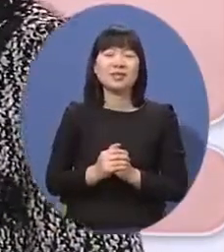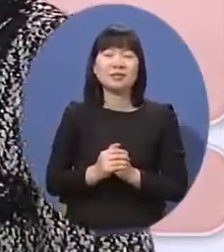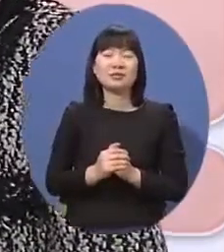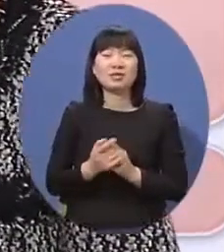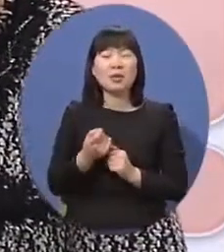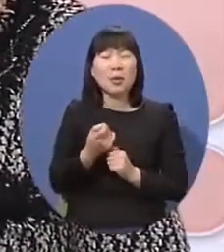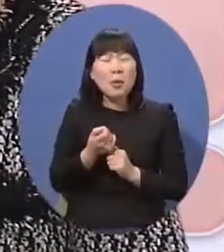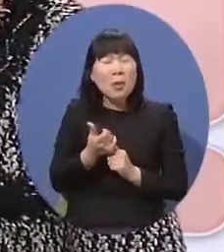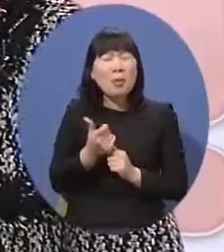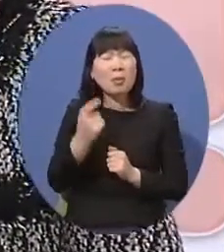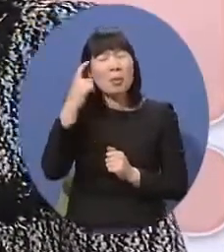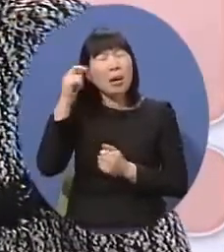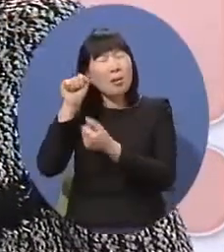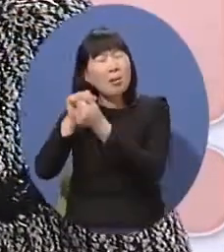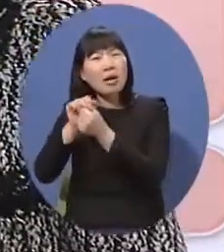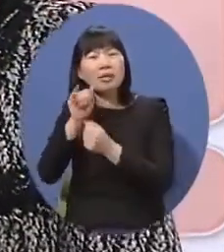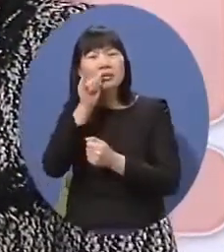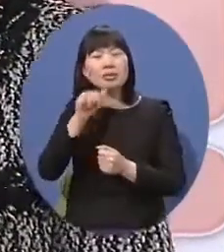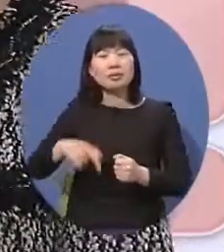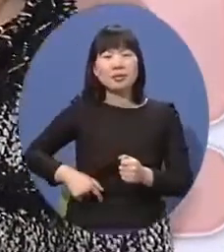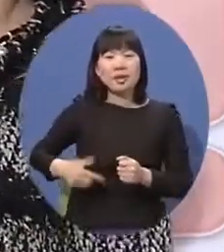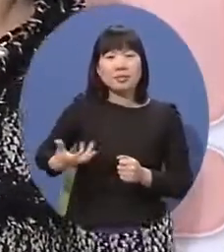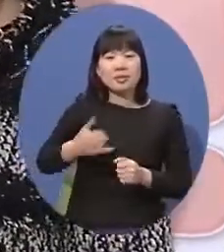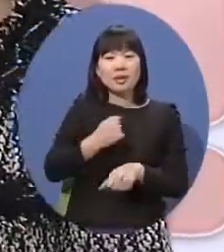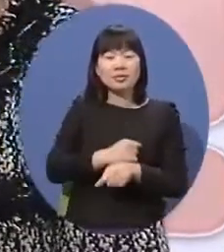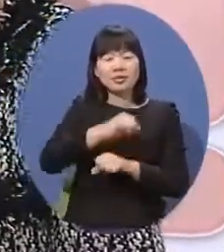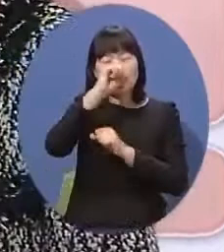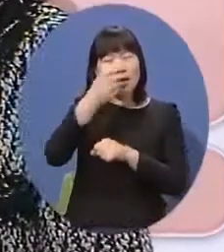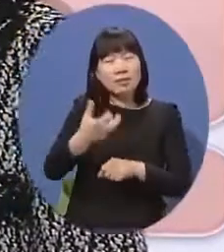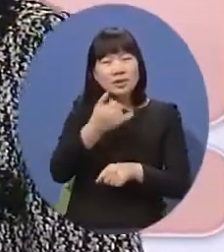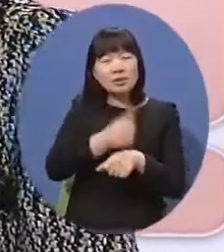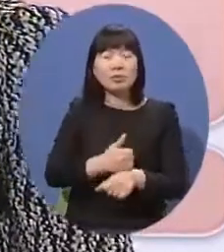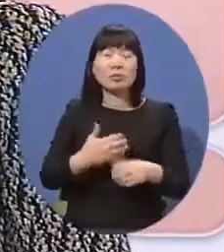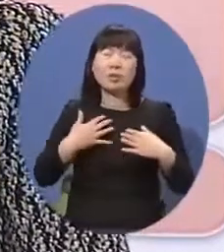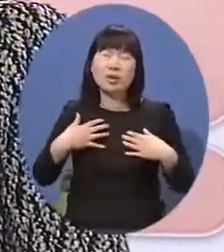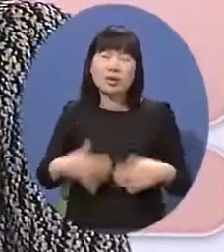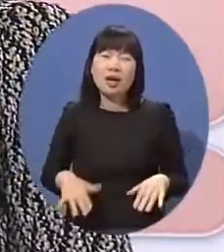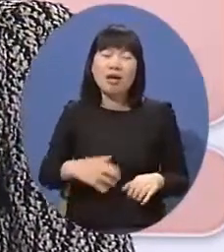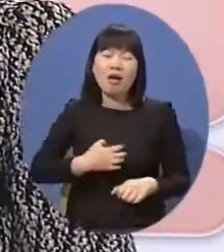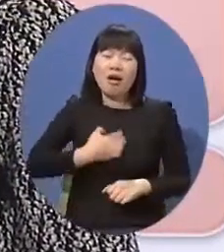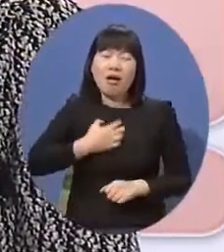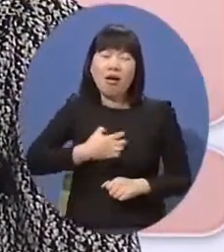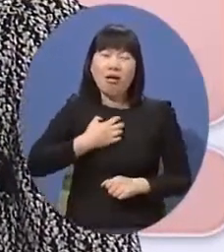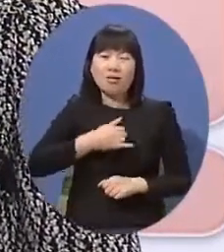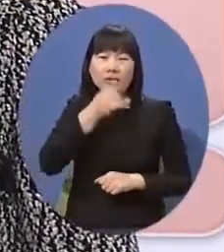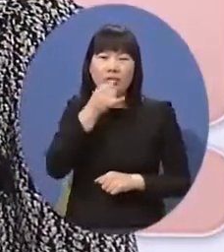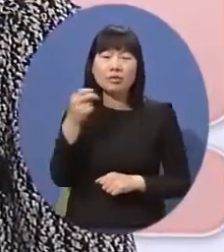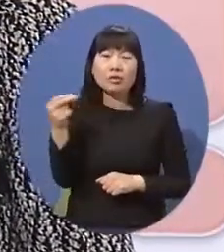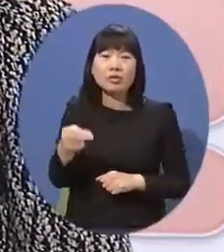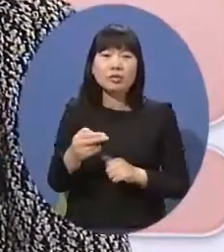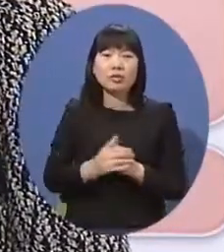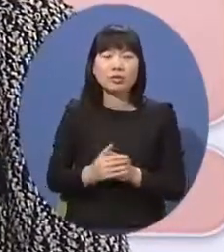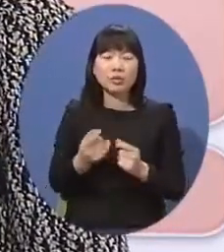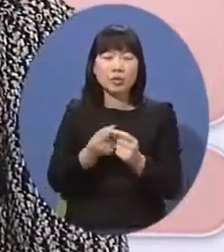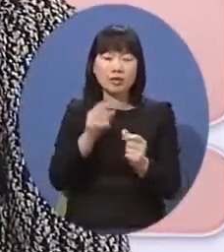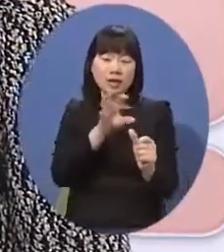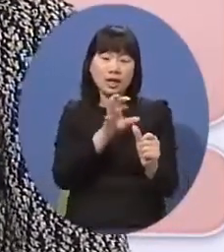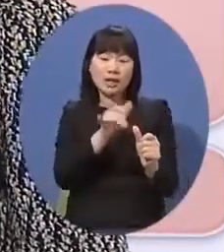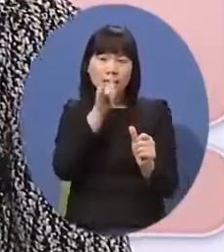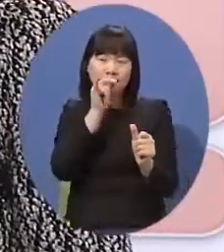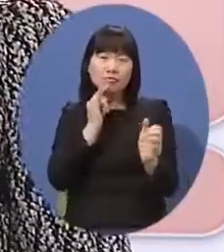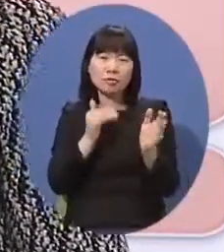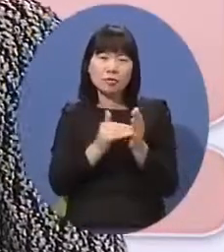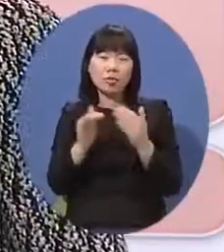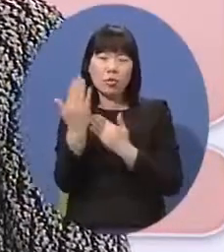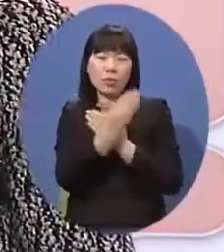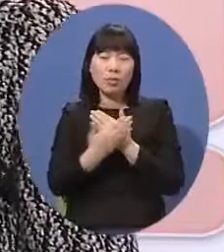아프다 그러고, 배 아프다 그러고, 다리 아프다 그러고, 피곤하다 그러고, 메스껍다 그러고, 또 아니면은 조금 야단치고 나면은